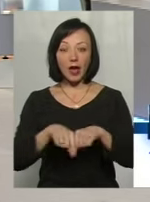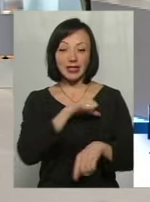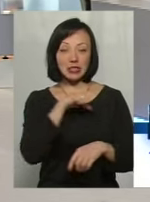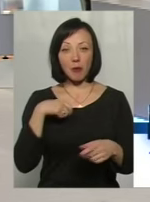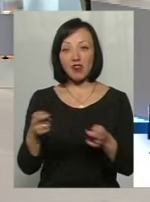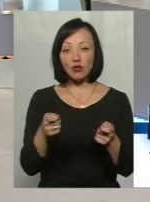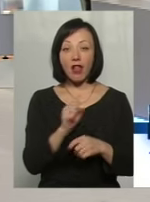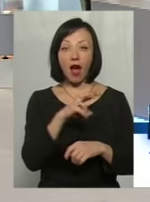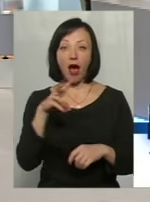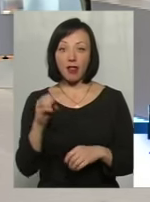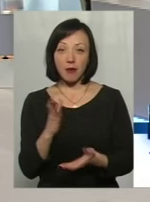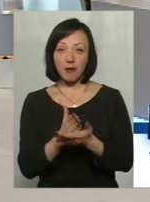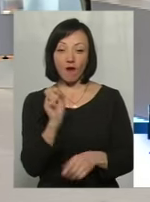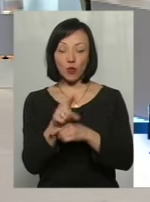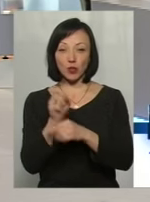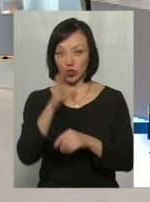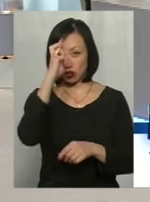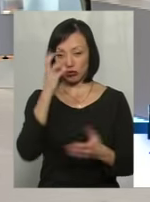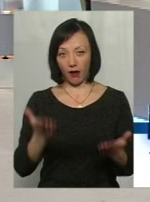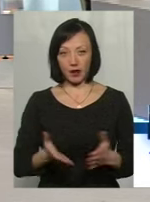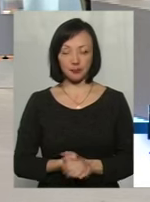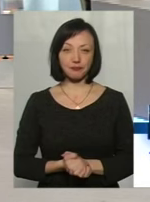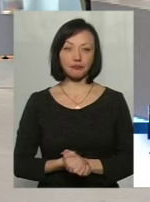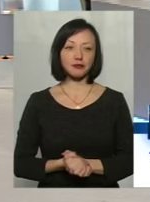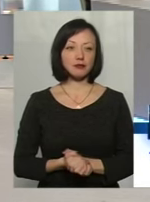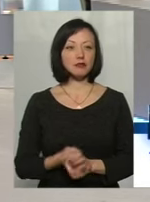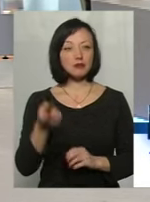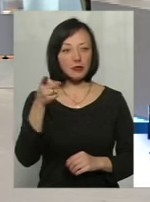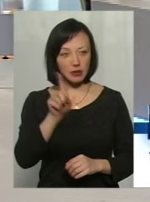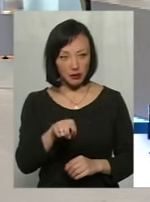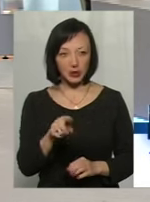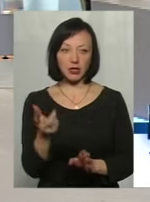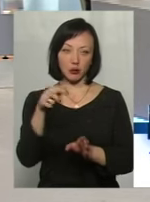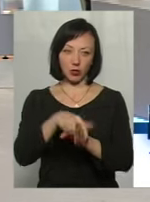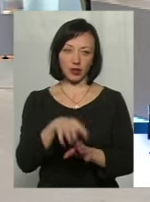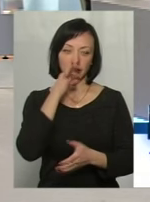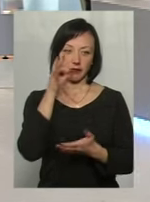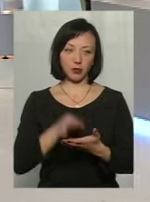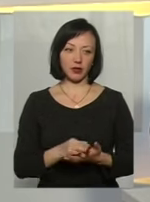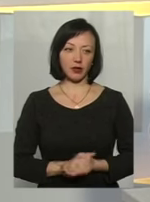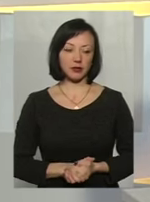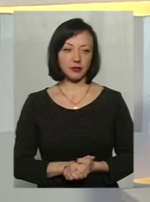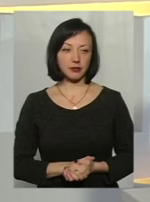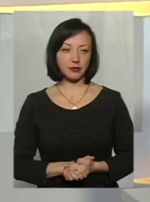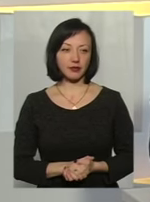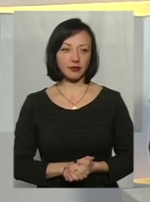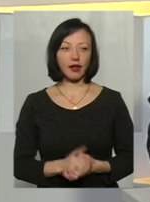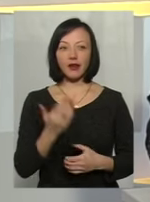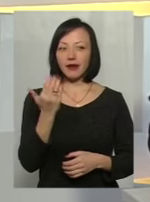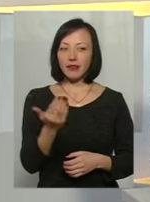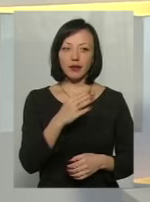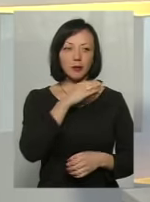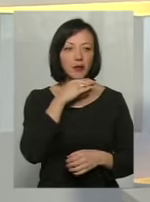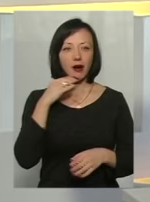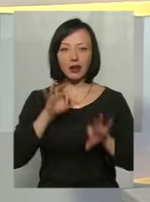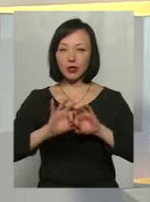самоврядування, але наділені функціями держави. Ось саме на них покладається відповідальність. Ви зараз так багато